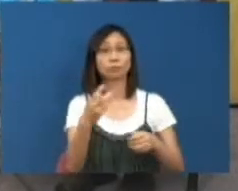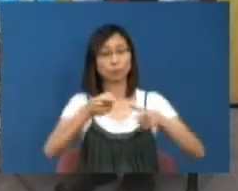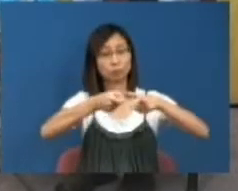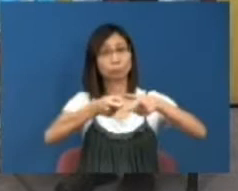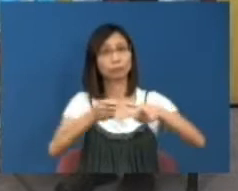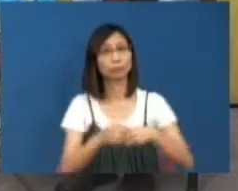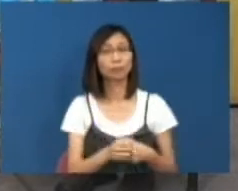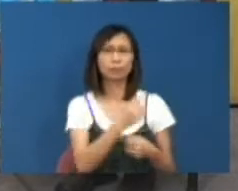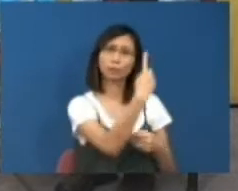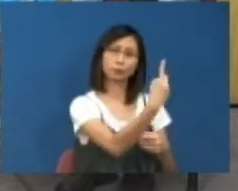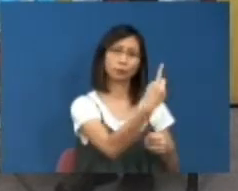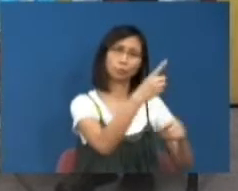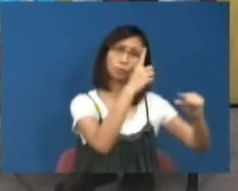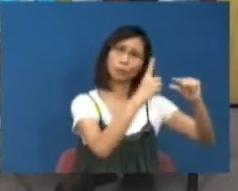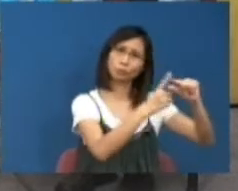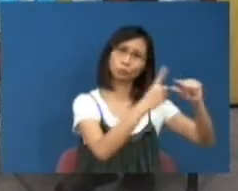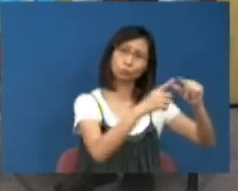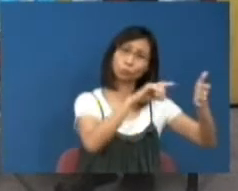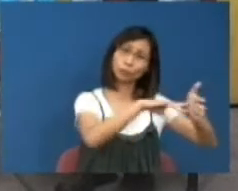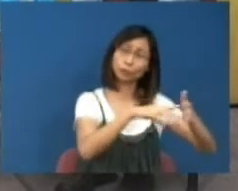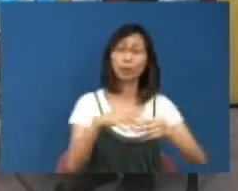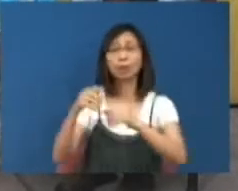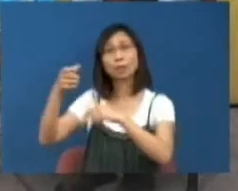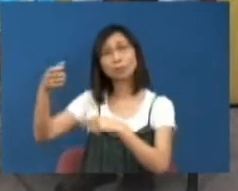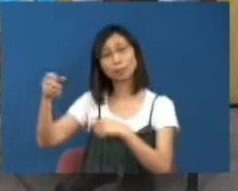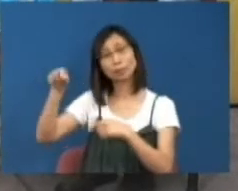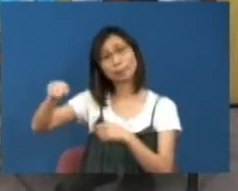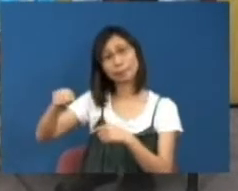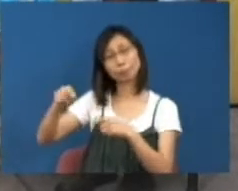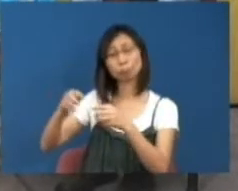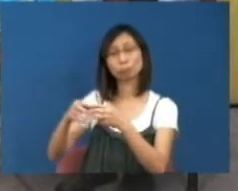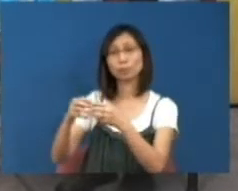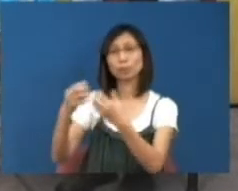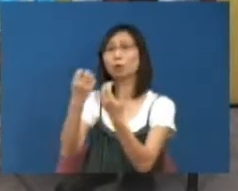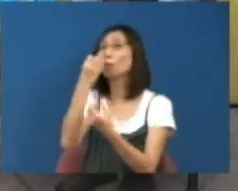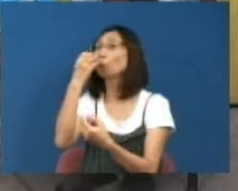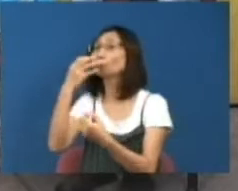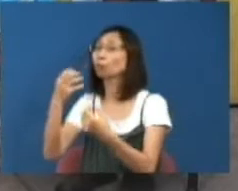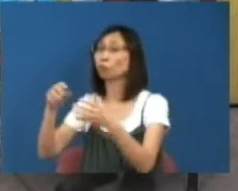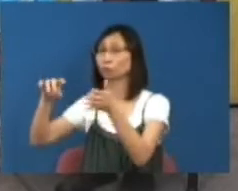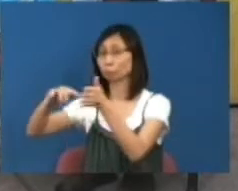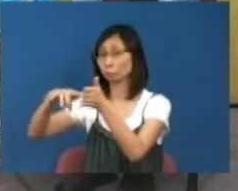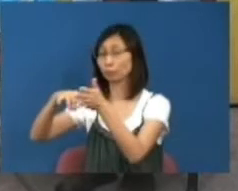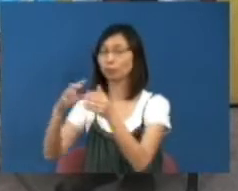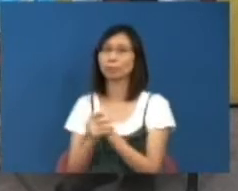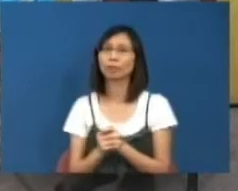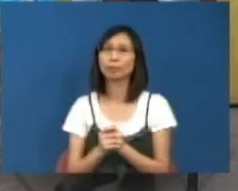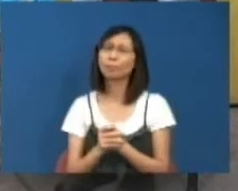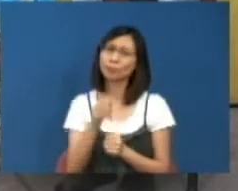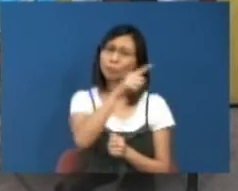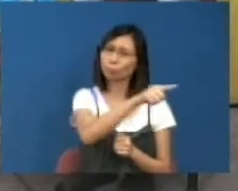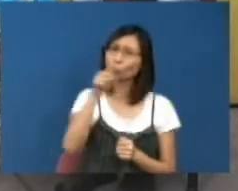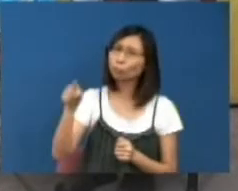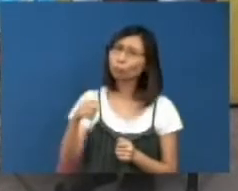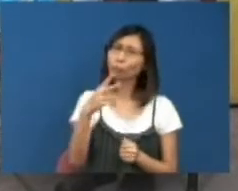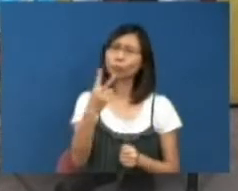燈咁。剛才你講話第一至兩個 percent 呢啲咁嘅能再生能源咧，就佢有責任，因為佢簽咗合約